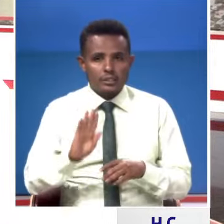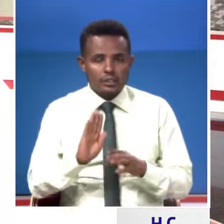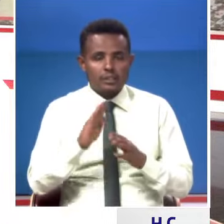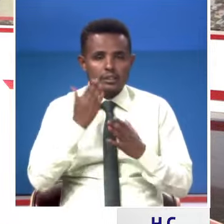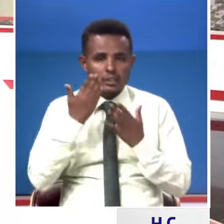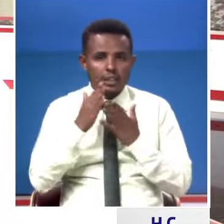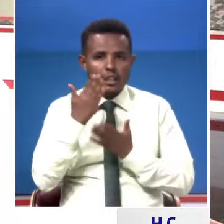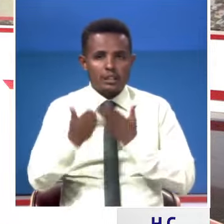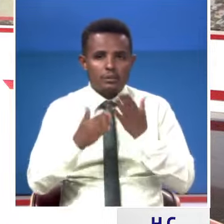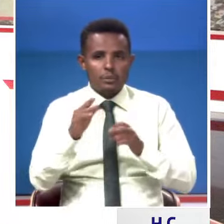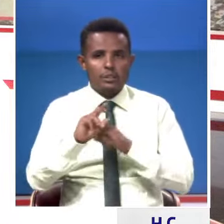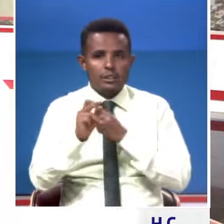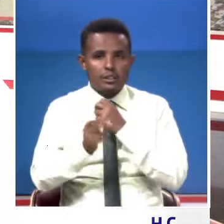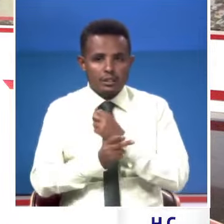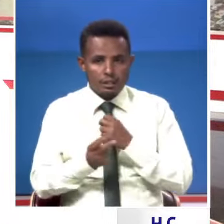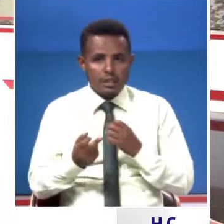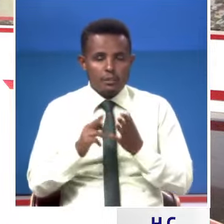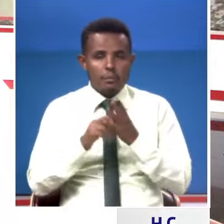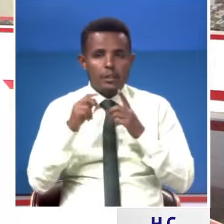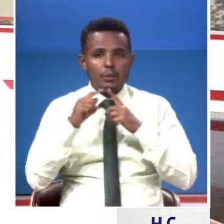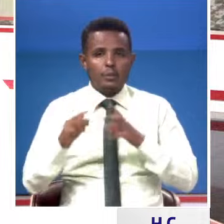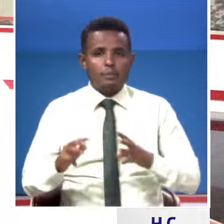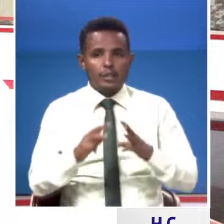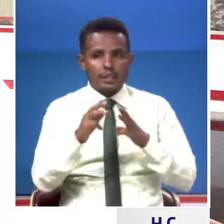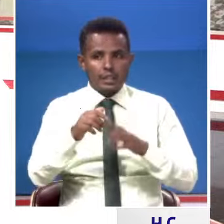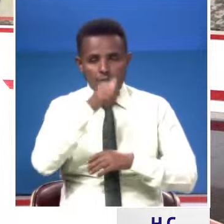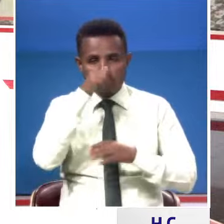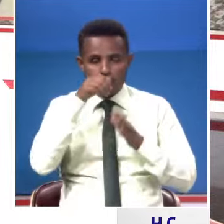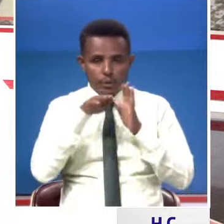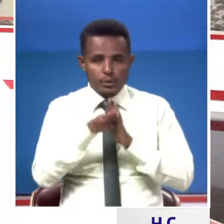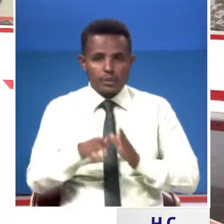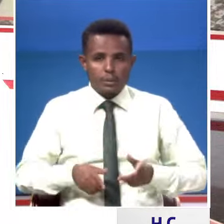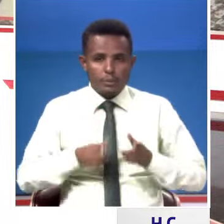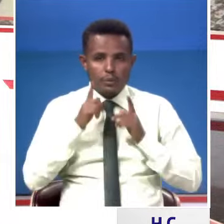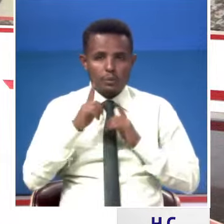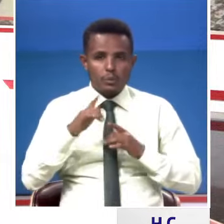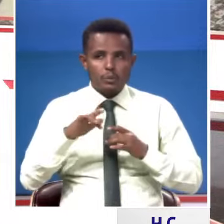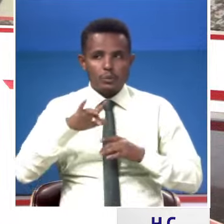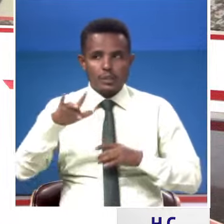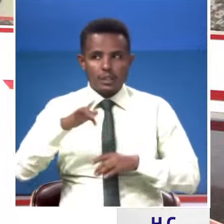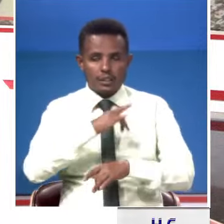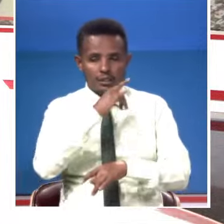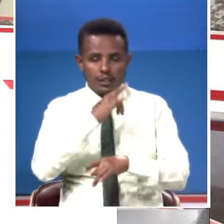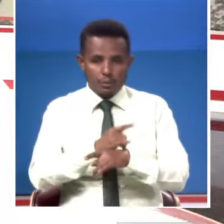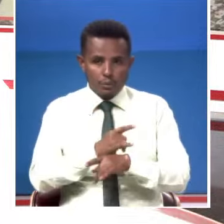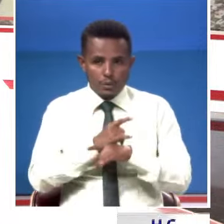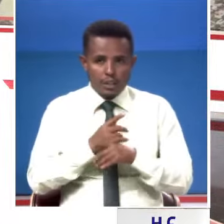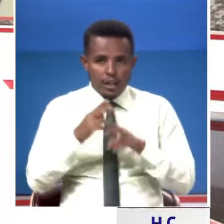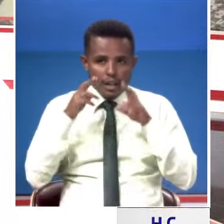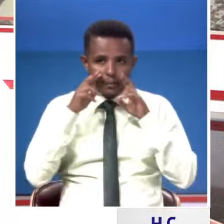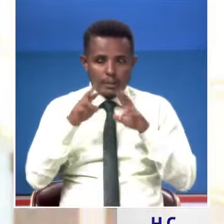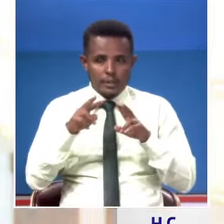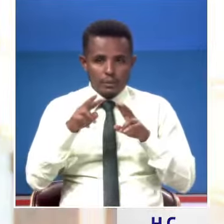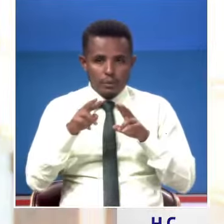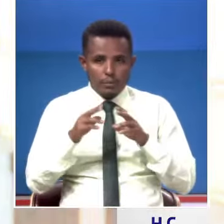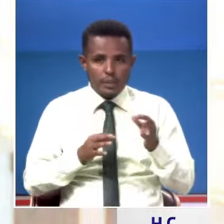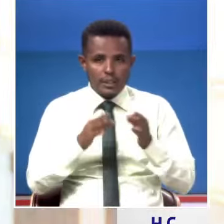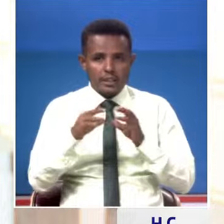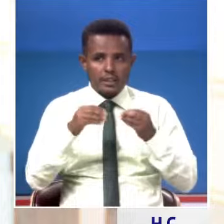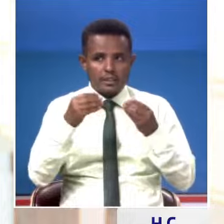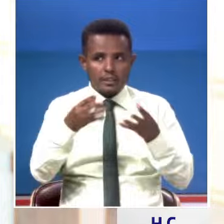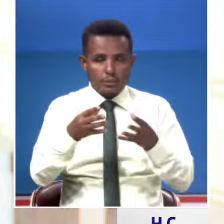ድርጅት በህገወጥ መንገድ ኢትዮጵያ ውስጥ ስለሚኖሩ የውጭ ሀገር ዜጎች አስመልክቶ መግለጫ ሰጥቷል። መግለጫውን